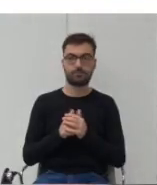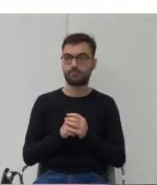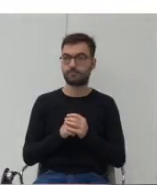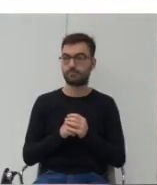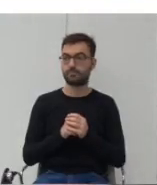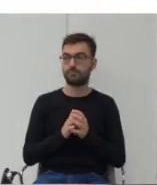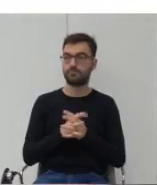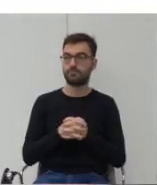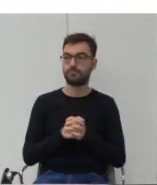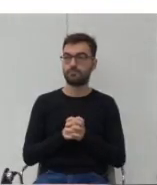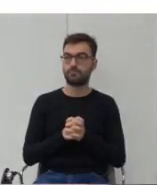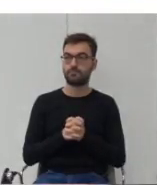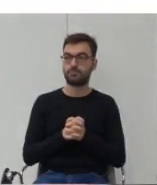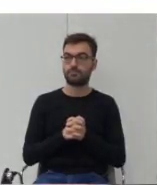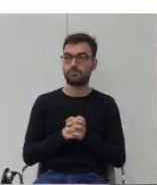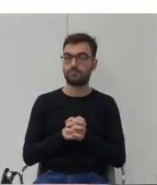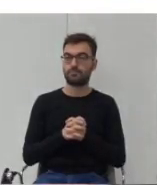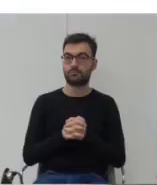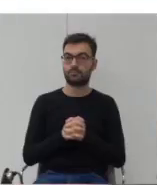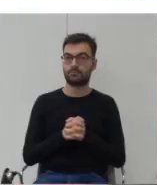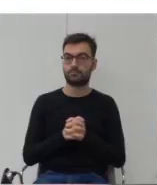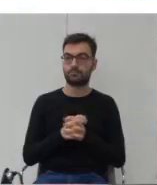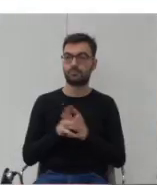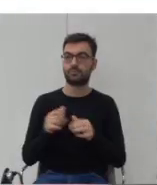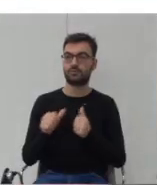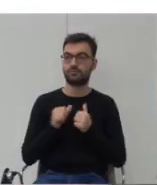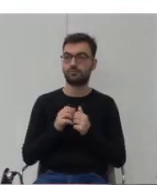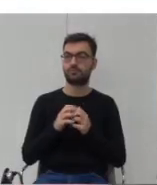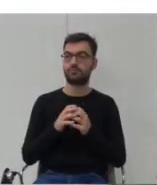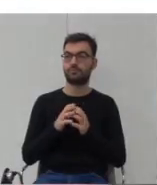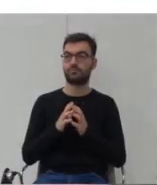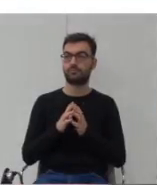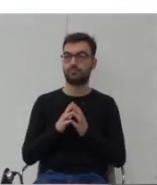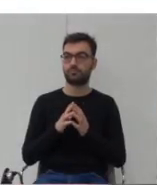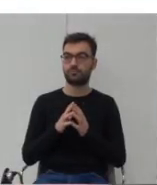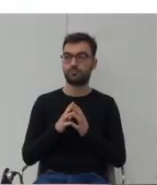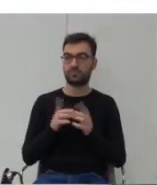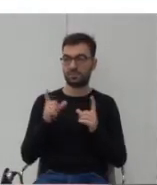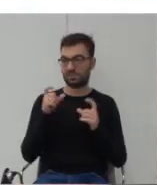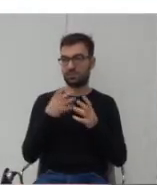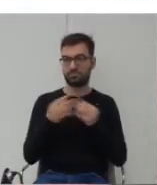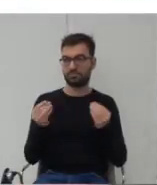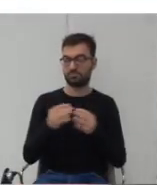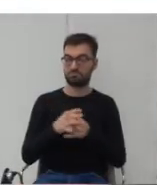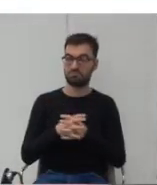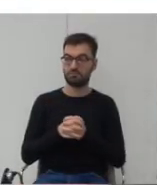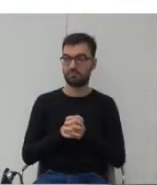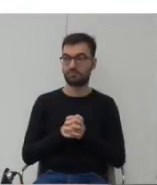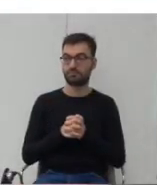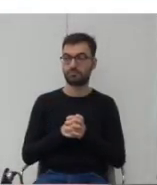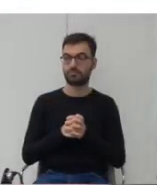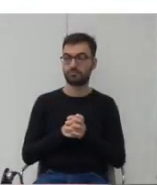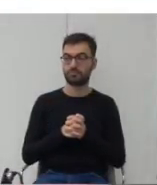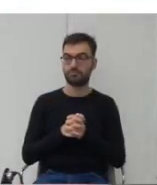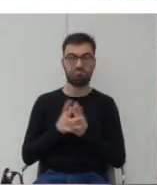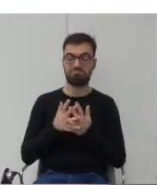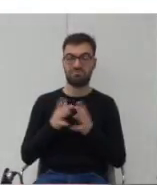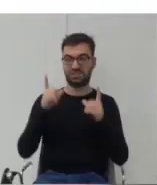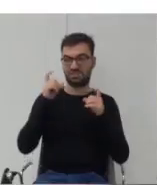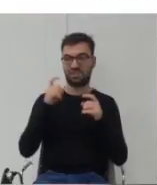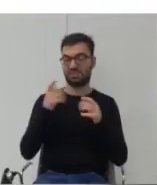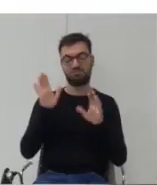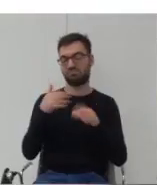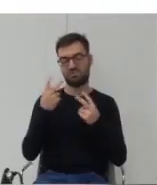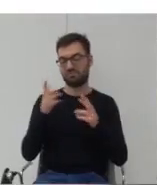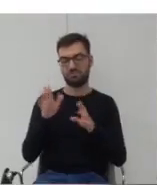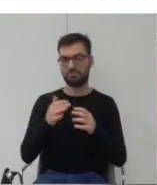śnieg. Nie, to jeszcze nie to. Można cofnąć? A, nie ma. To zdjęcie zniknęło. Ciekawe. Jakoś nie przeszło